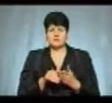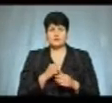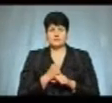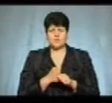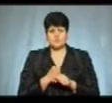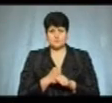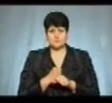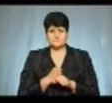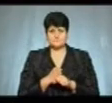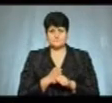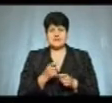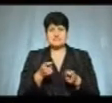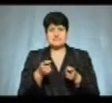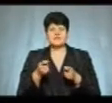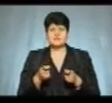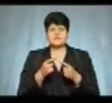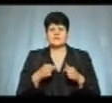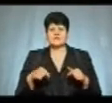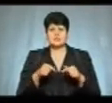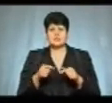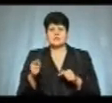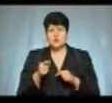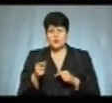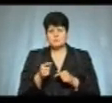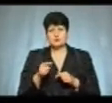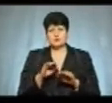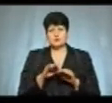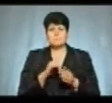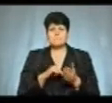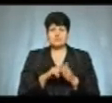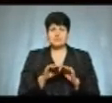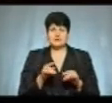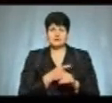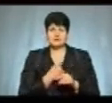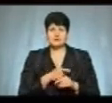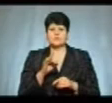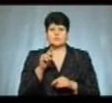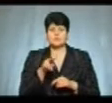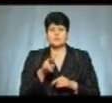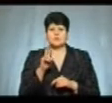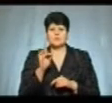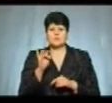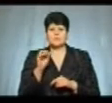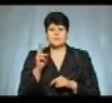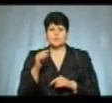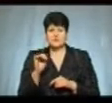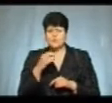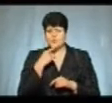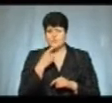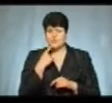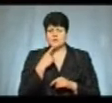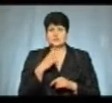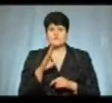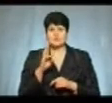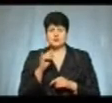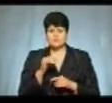роботі. Завідувач гематологічним відділенням Тернопільської міської дитячої лікарні Людмила Рудько каже, веноскоп допомагає просвітити руку